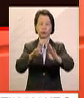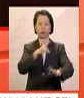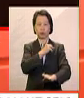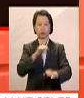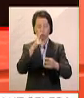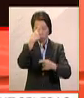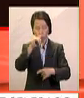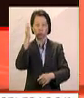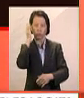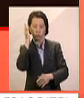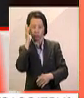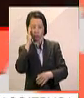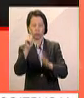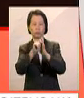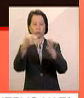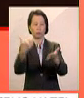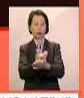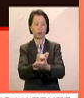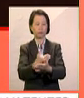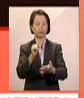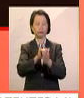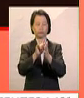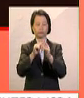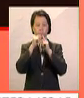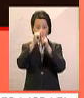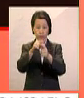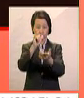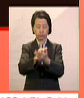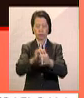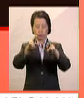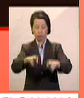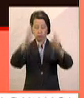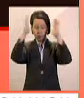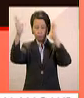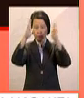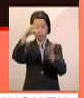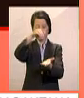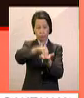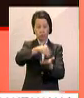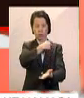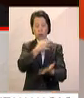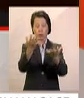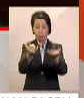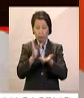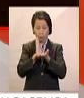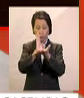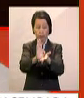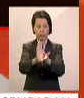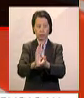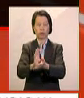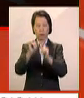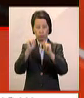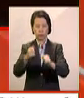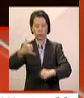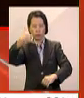untuk mengetahui perkembangan terkini. Menurut kenyataan itu lagi, rakyat Malaysia di Indonesia yang memerlukan bantuan konsular